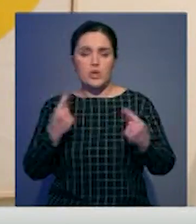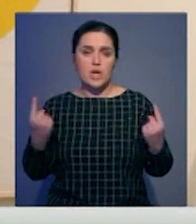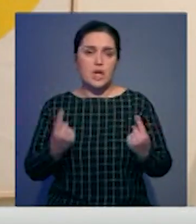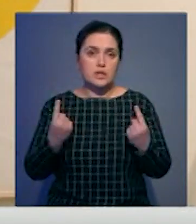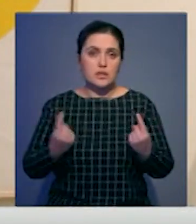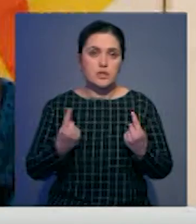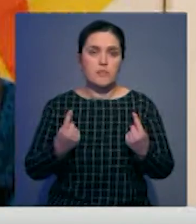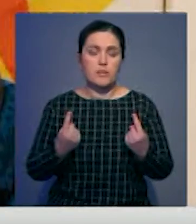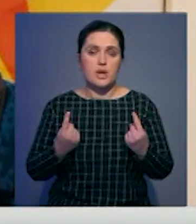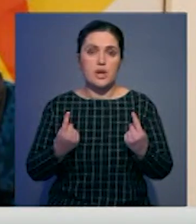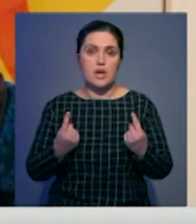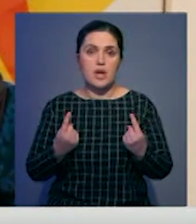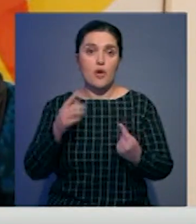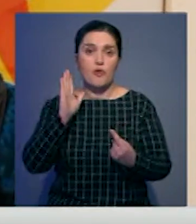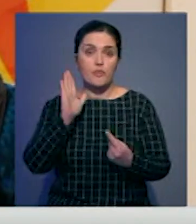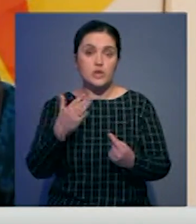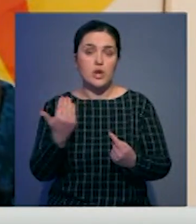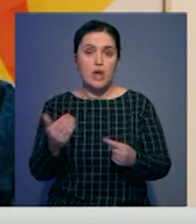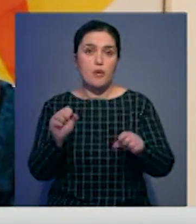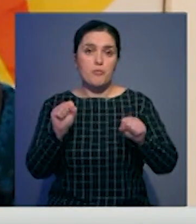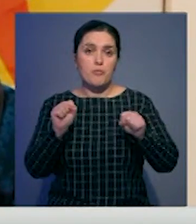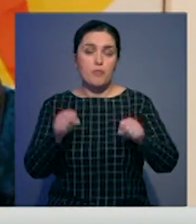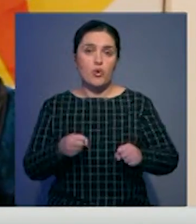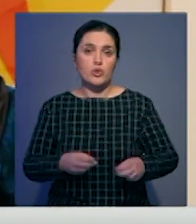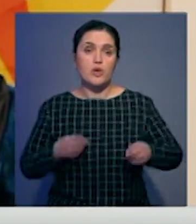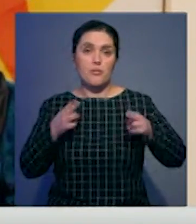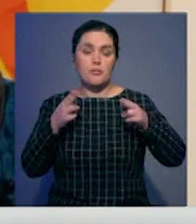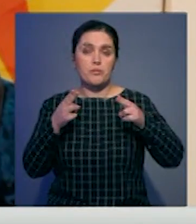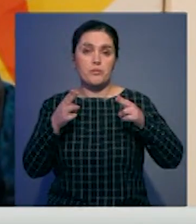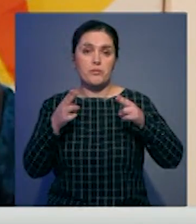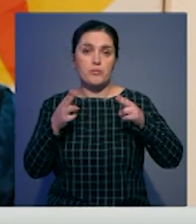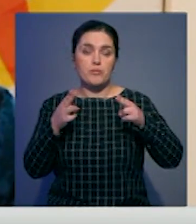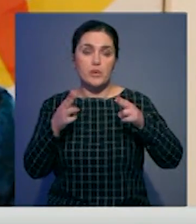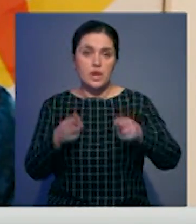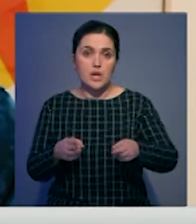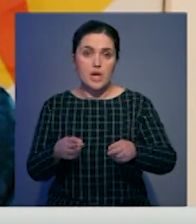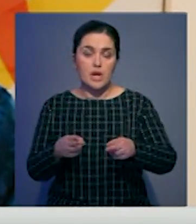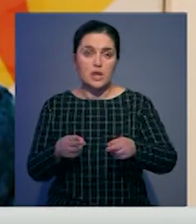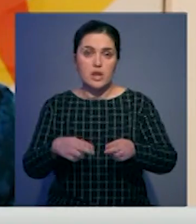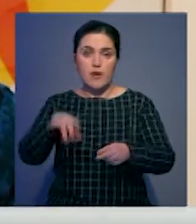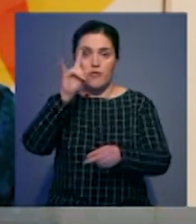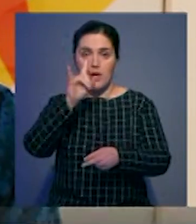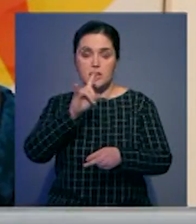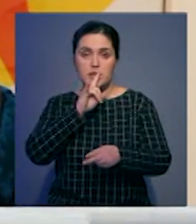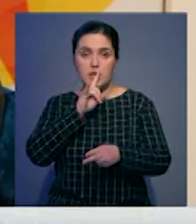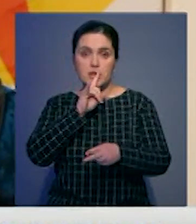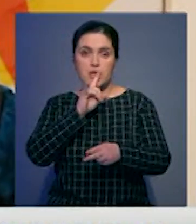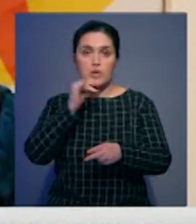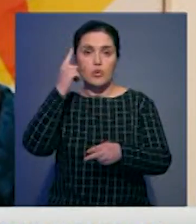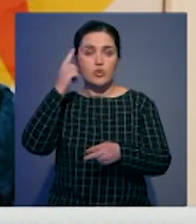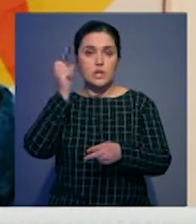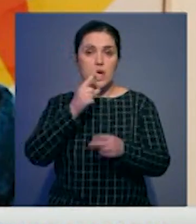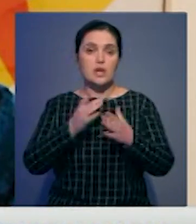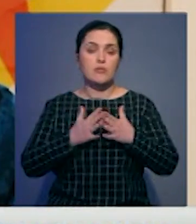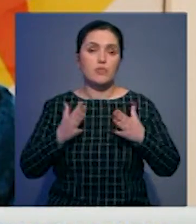с нашими обычаями. В будущем они могут приехать и посетить наш любимый Казахстан и узнать